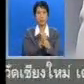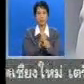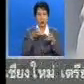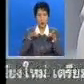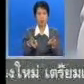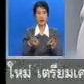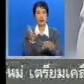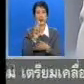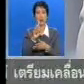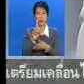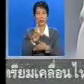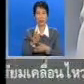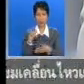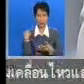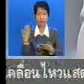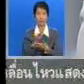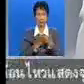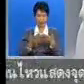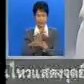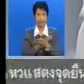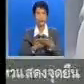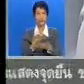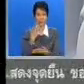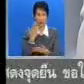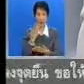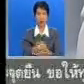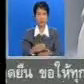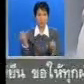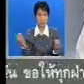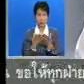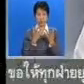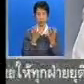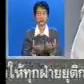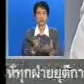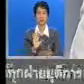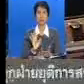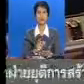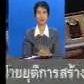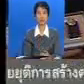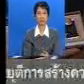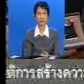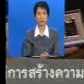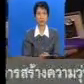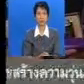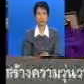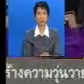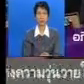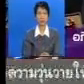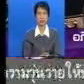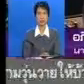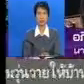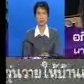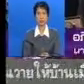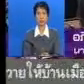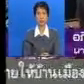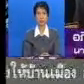จะเป็นอย่างไรต้องมีการหารือให้รอบคอบเพื่อไม่ให้เกิดการกระทบกระทั่งกันค่ะ จำเป็นในการที่จะต้องเดินหน้า